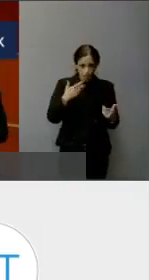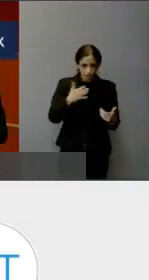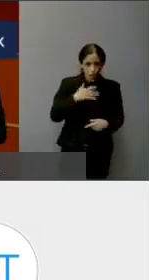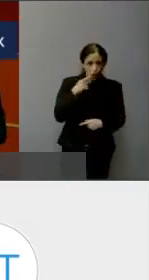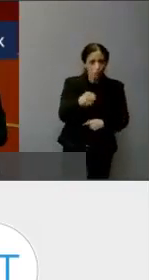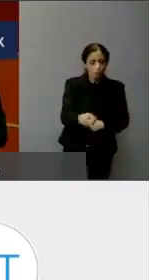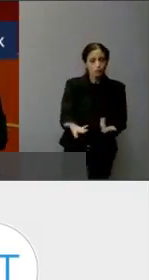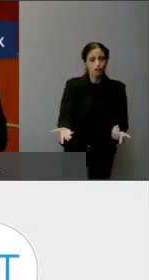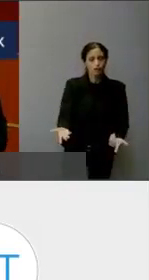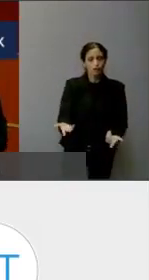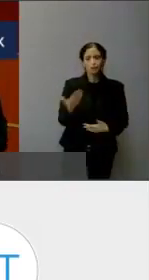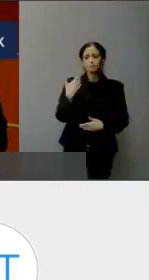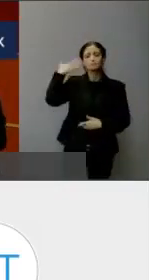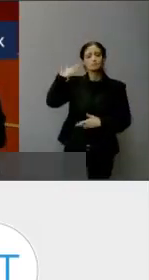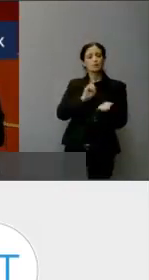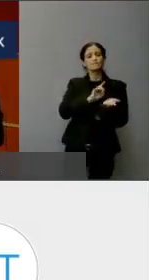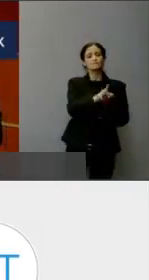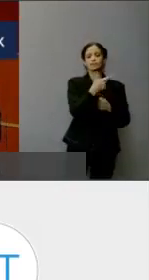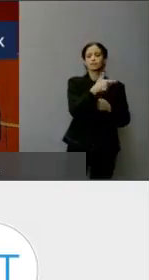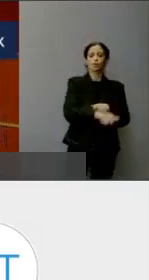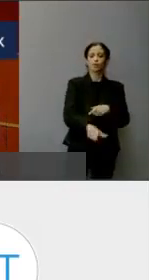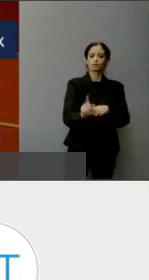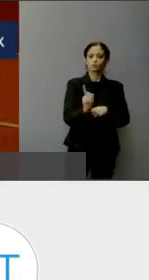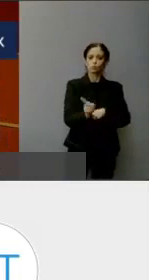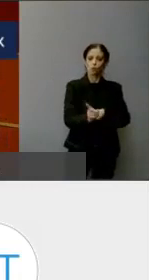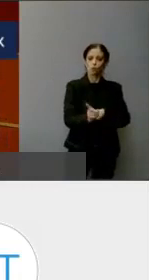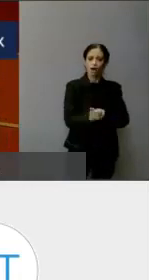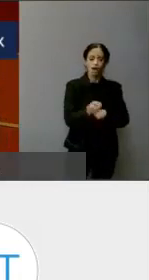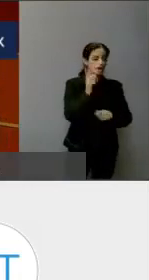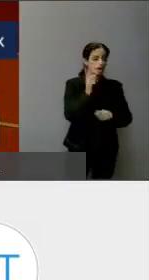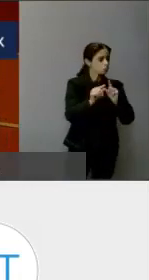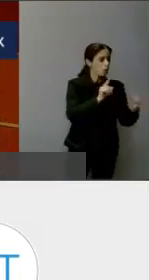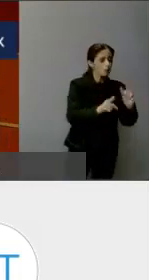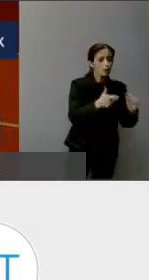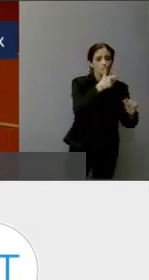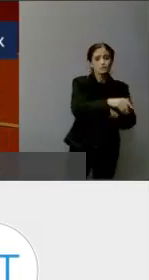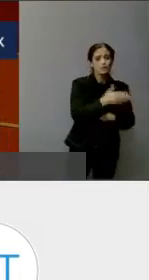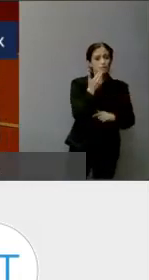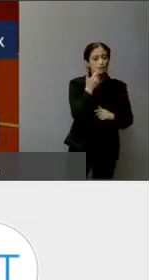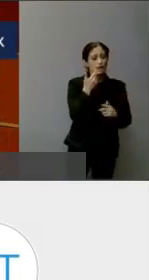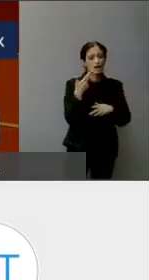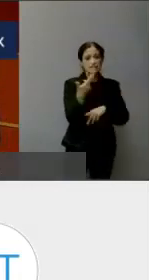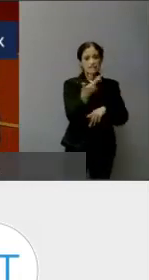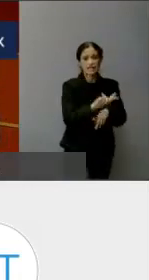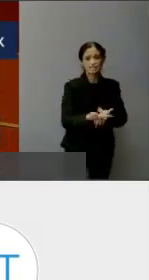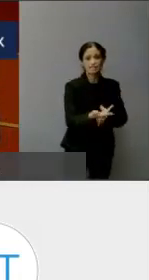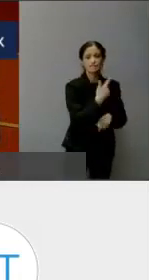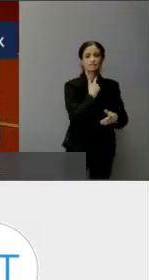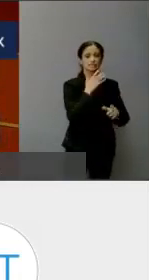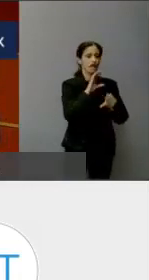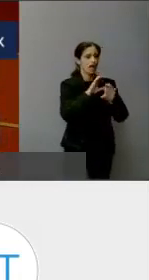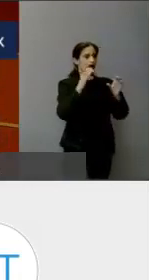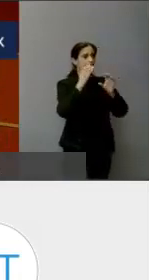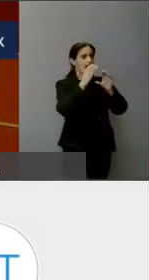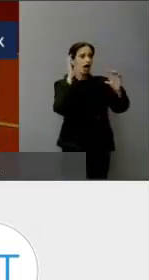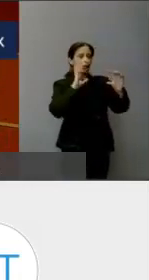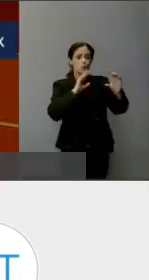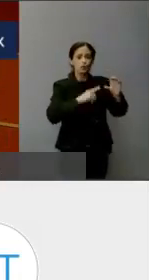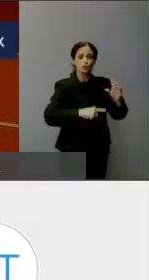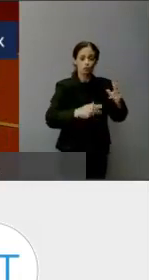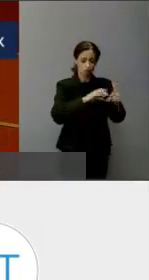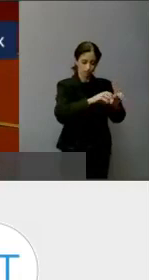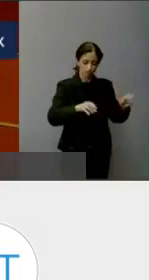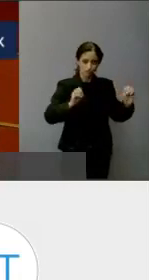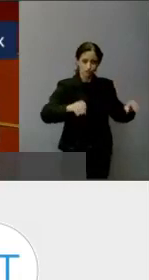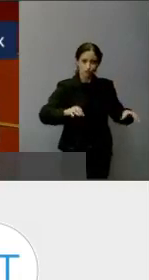via lo scopo lamento e frutta semmai dalla mancanza di servizi l'acquedotto le linee elettriche le foglie la rete telefoniche